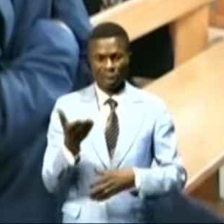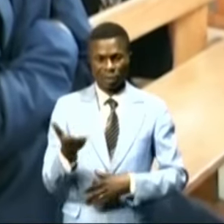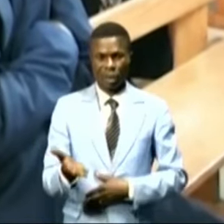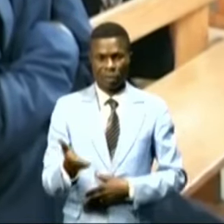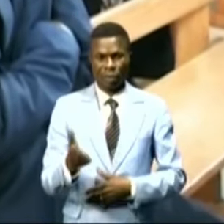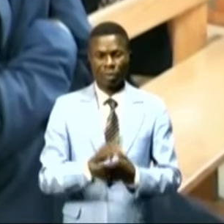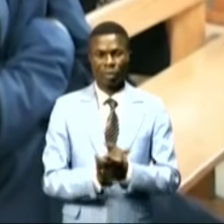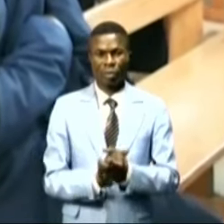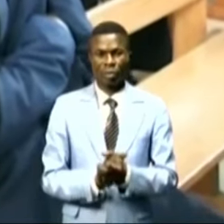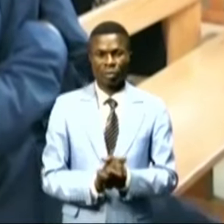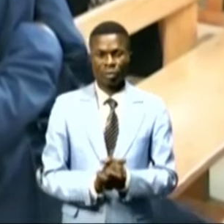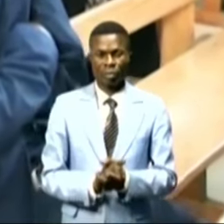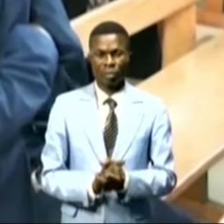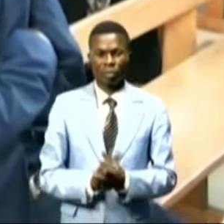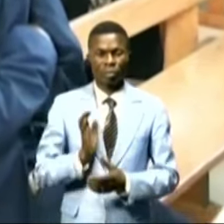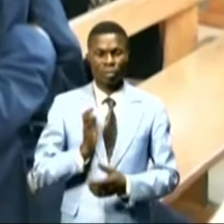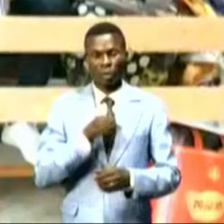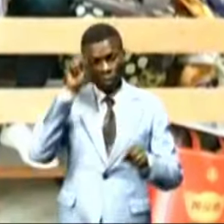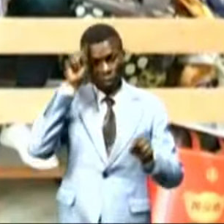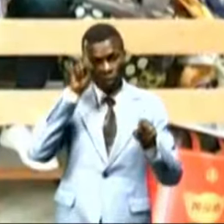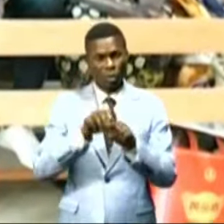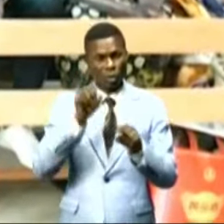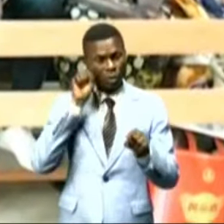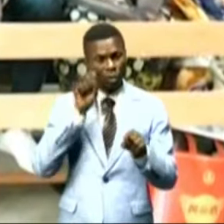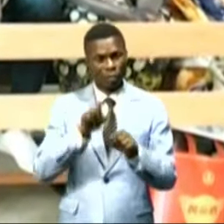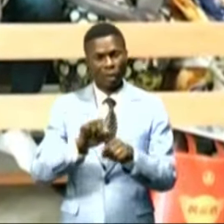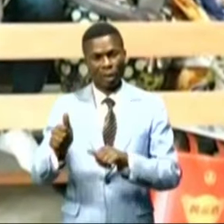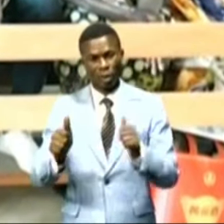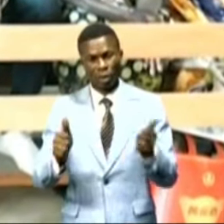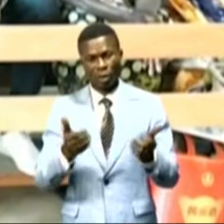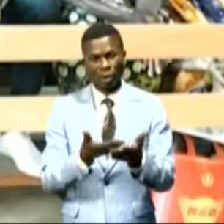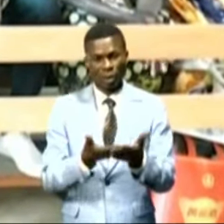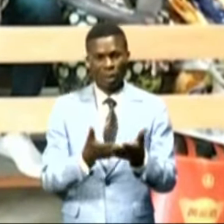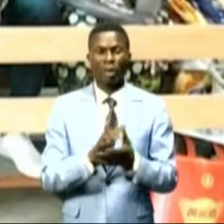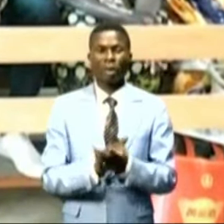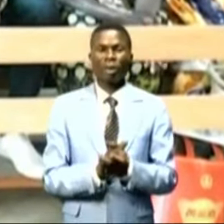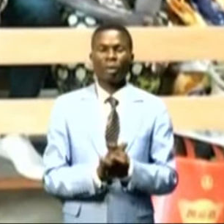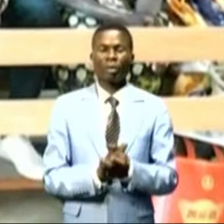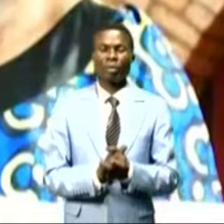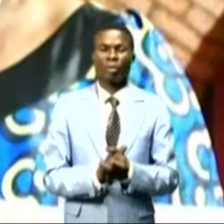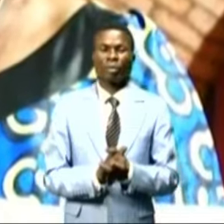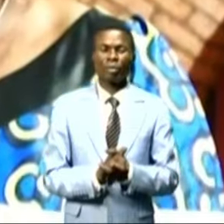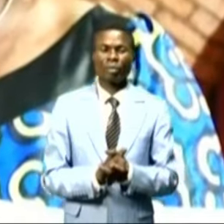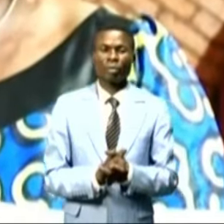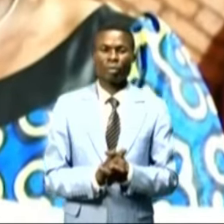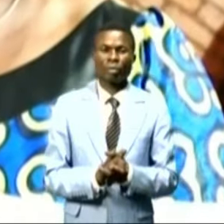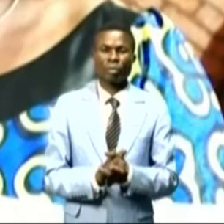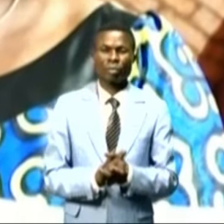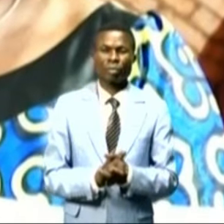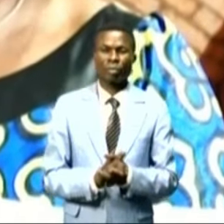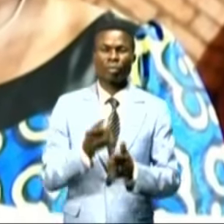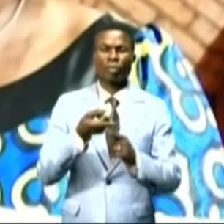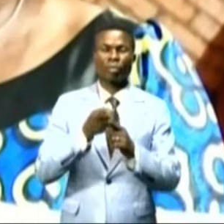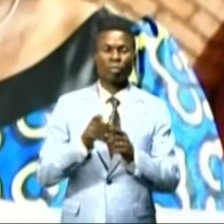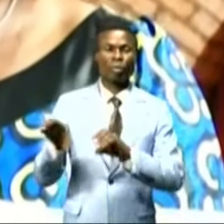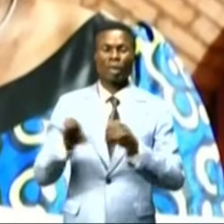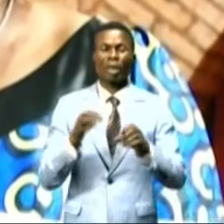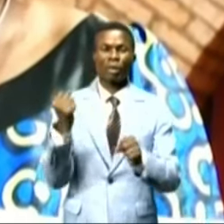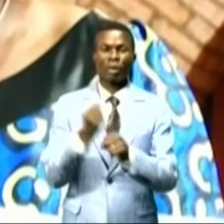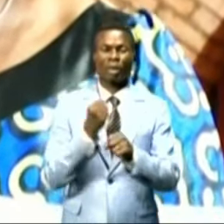En effet, Raymond Marilello Poiti Musongo que nous pleurons aujourd'hui revenait d'une activité